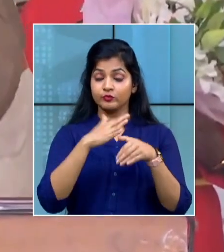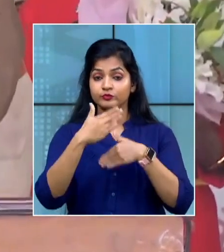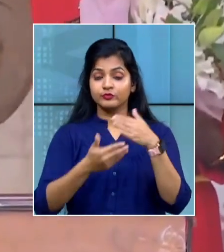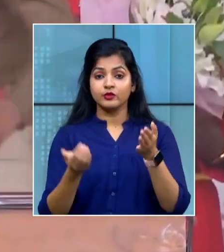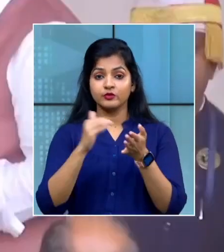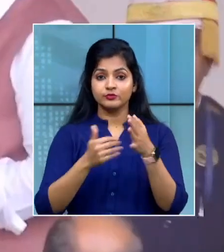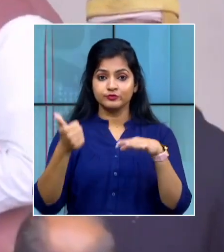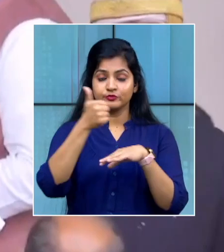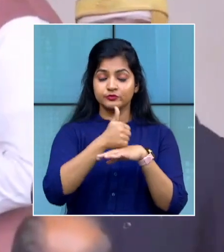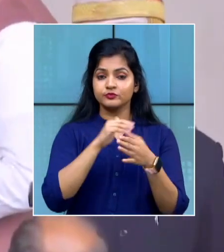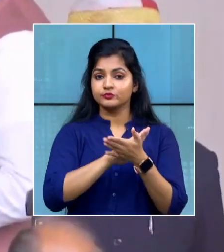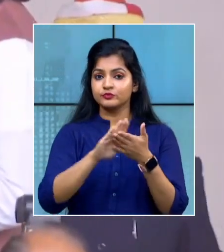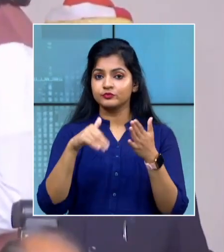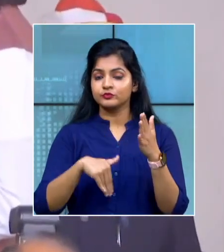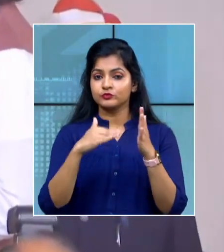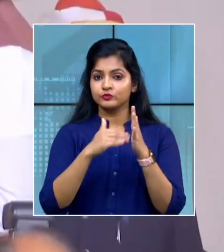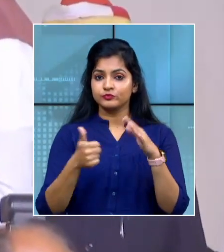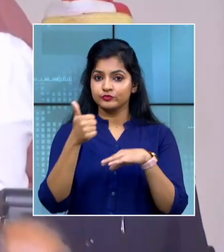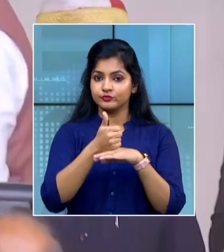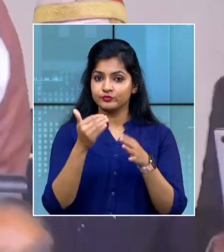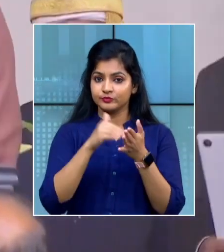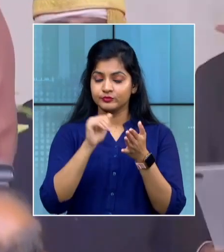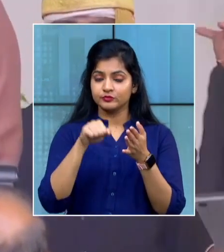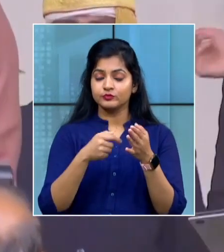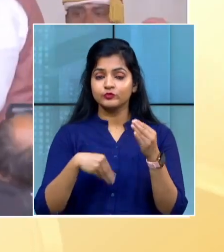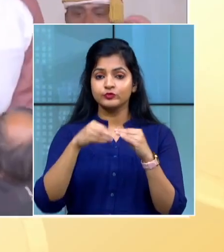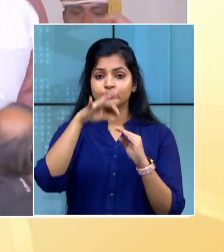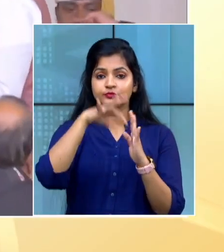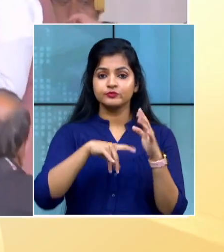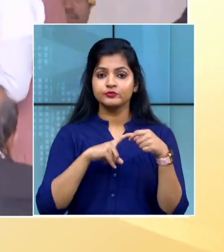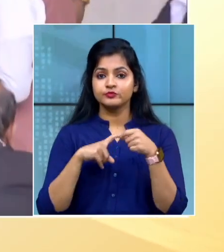വീണ്ടും ഹേമന്ത് സോറൻ അധികാരമേൽക്കുന്നു. വിവരങ്ങൾ അച്യുതൻ.